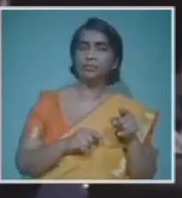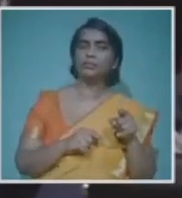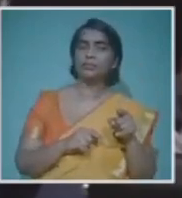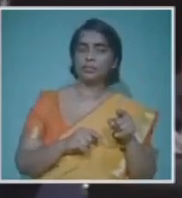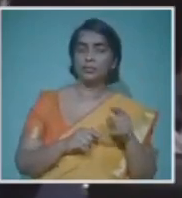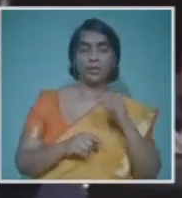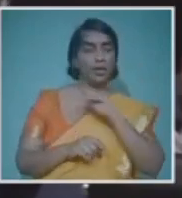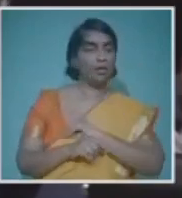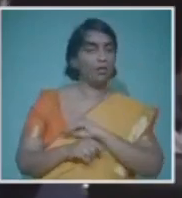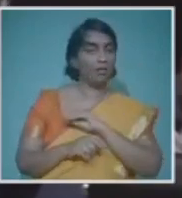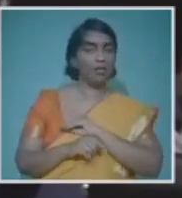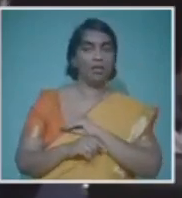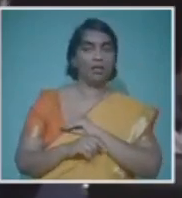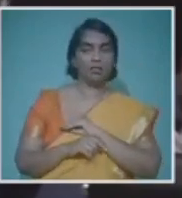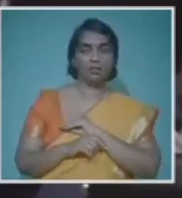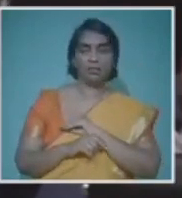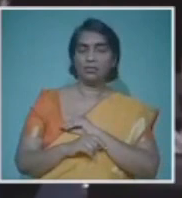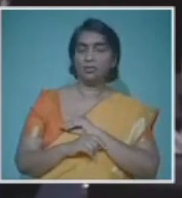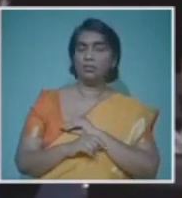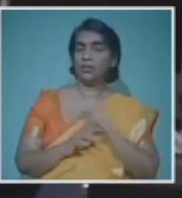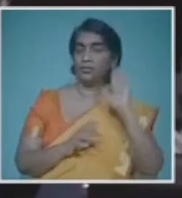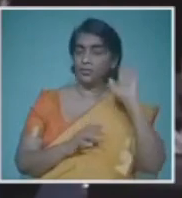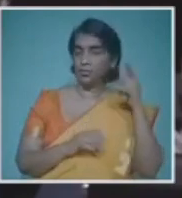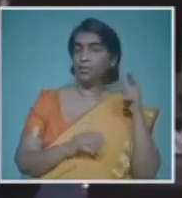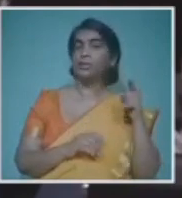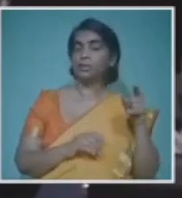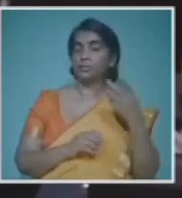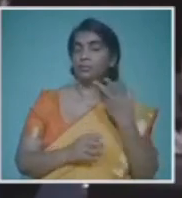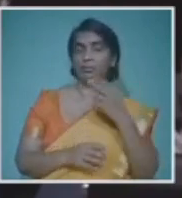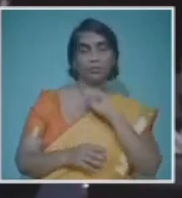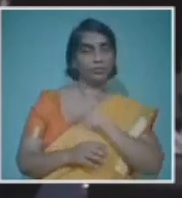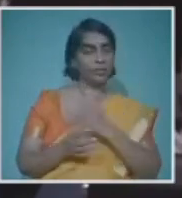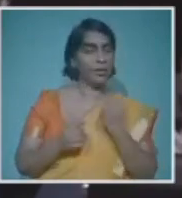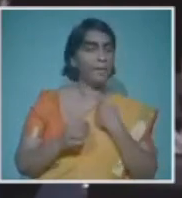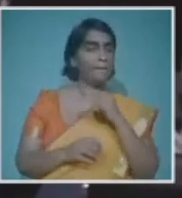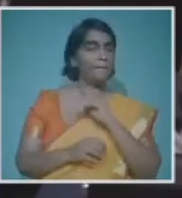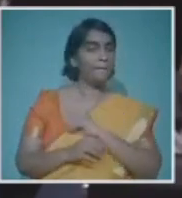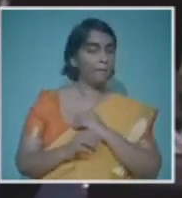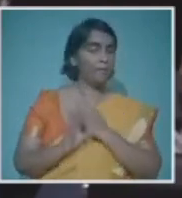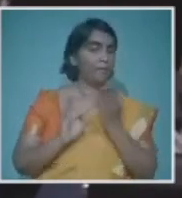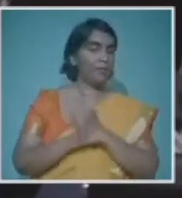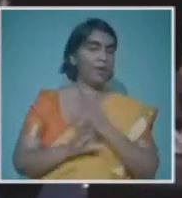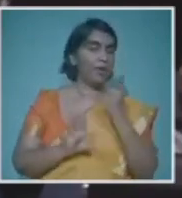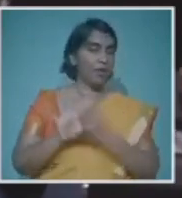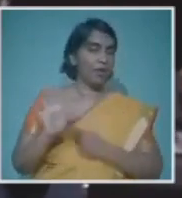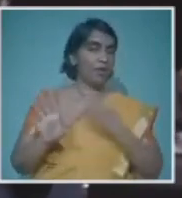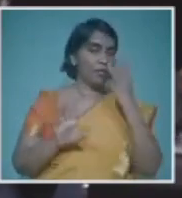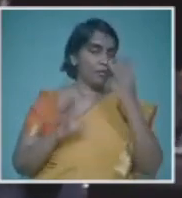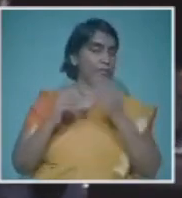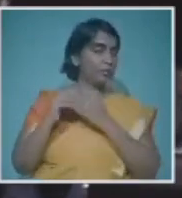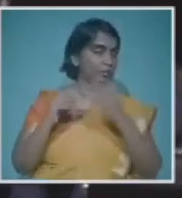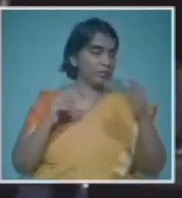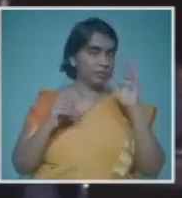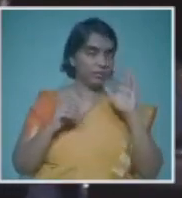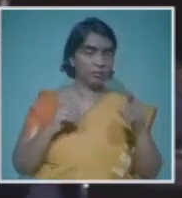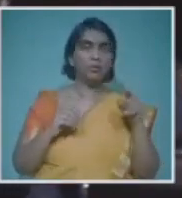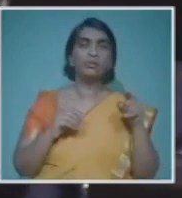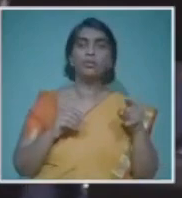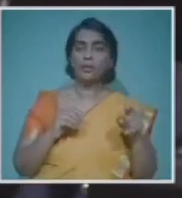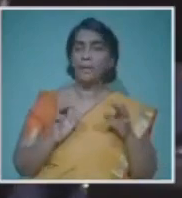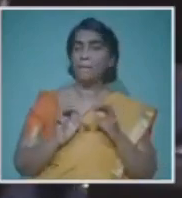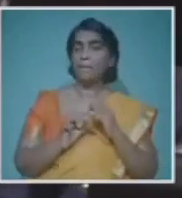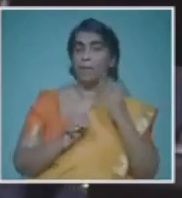billion earning overseas without repatriating last year. එතකොට ගිය අවුරුද්දට බිලියන 3ක් එවලා නැහැ කියලා තමයි මේක